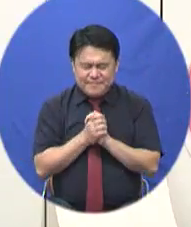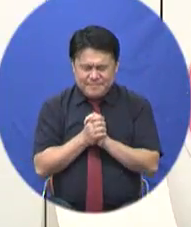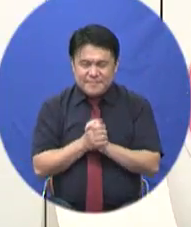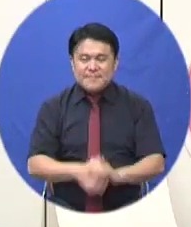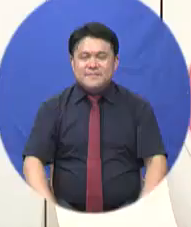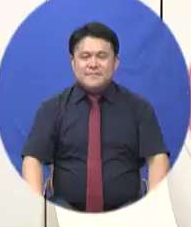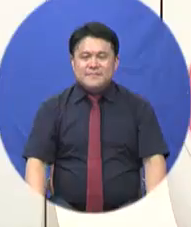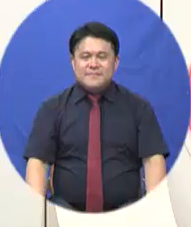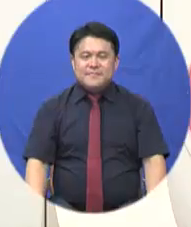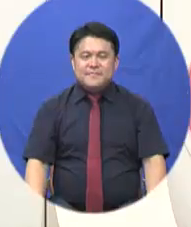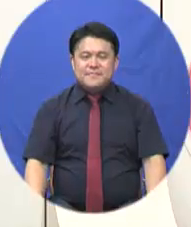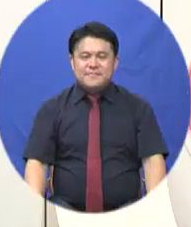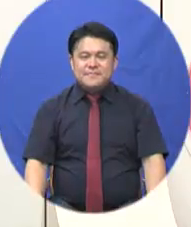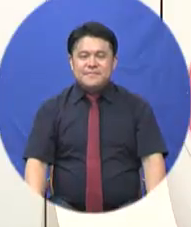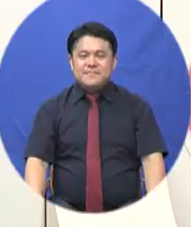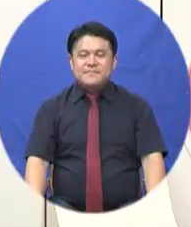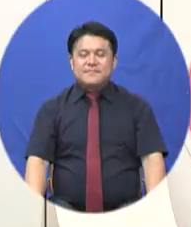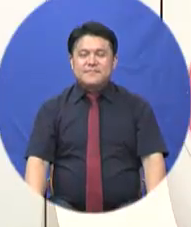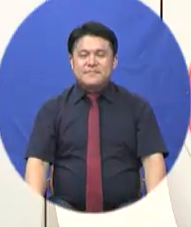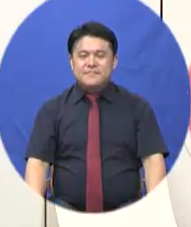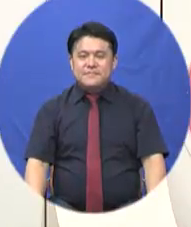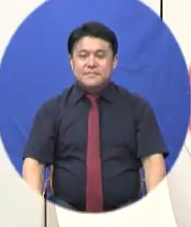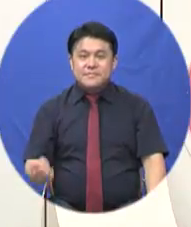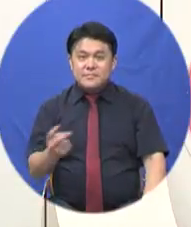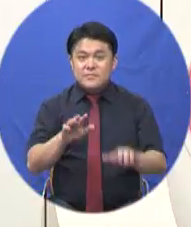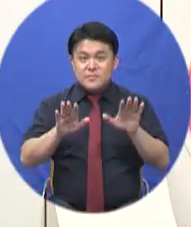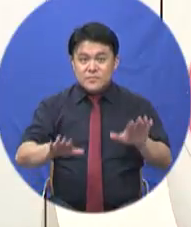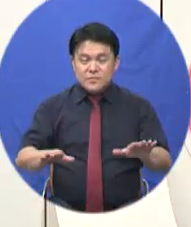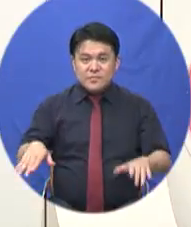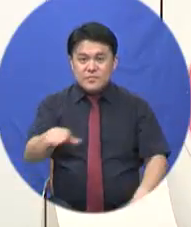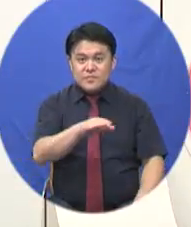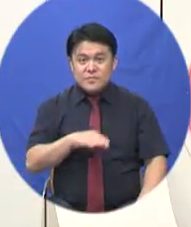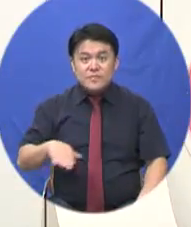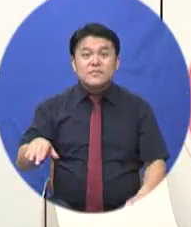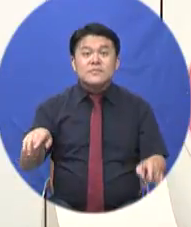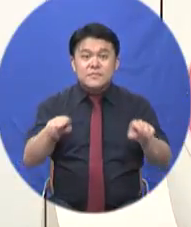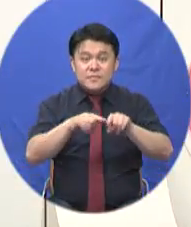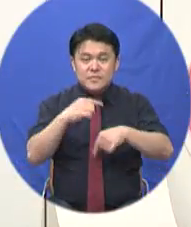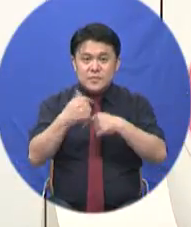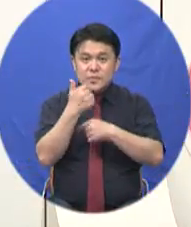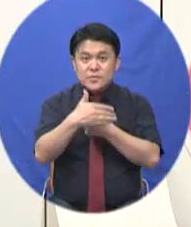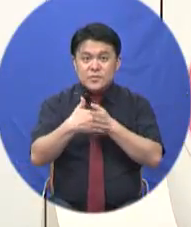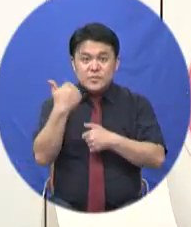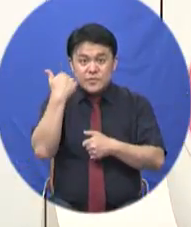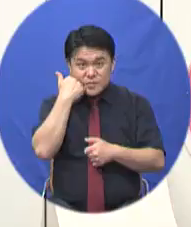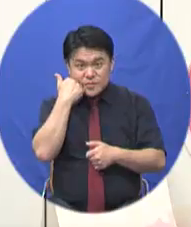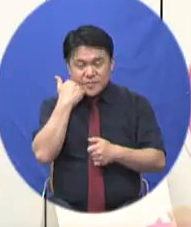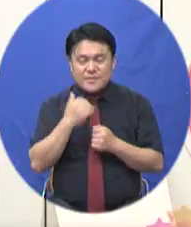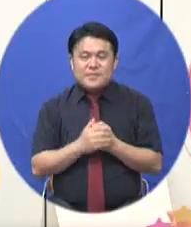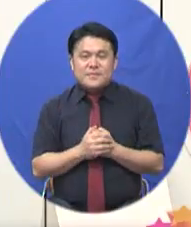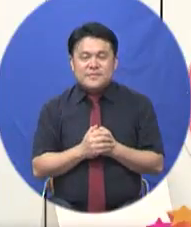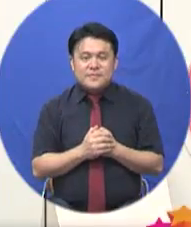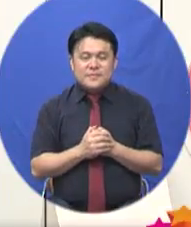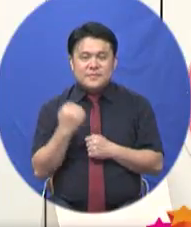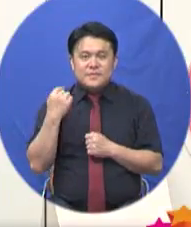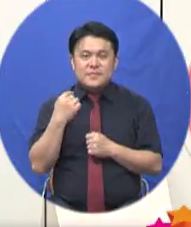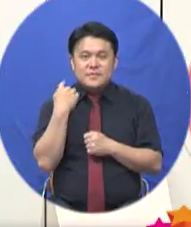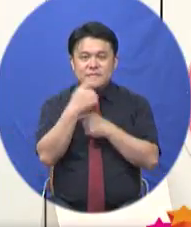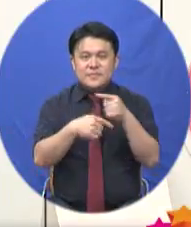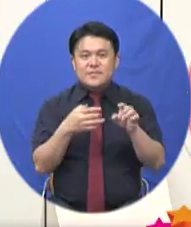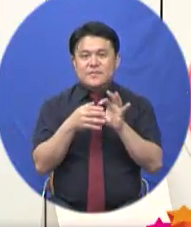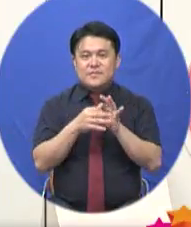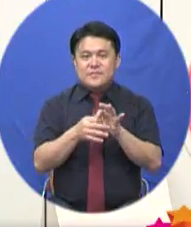바로 부탁드립니다. 네, 그리고 오늘 저희와 함께 수화를 또 해주실